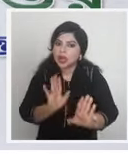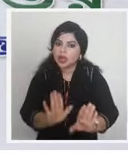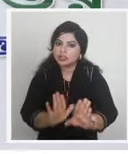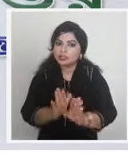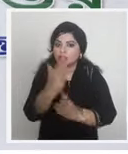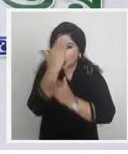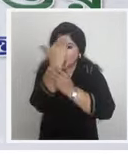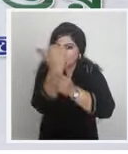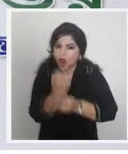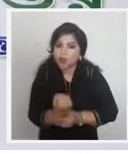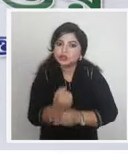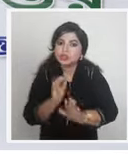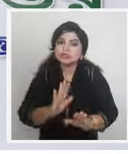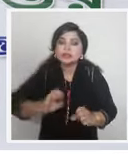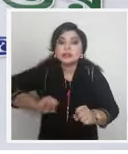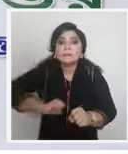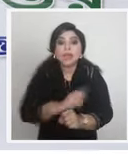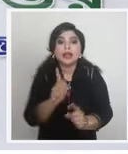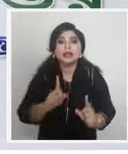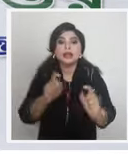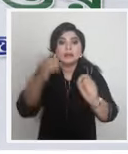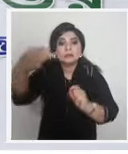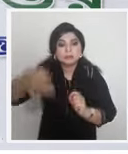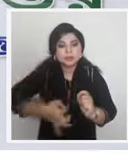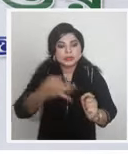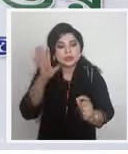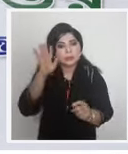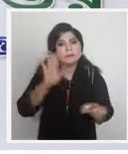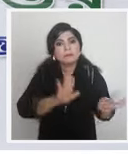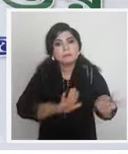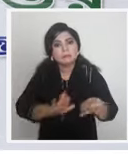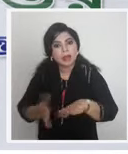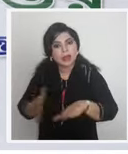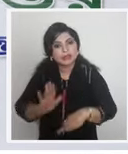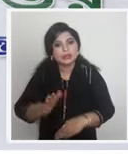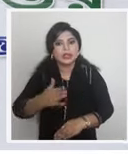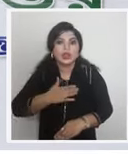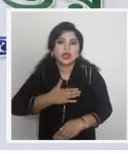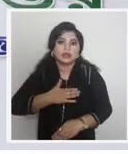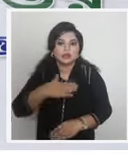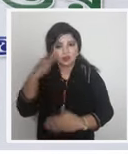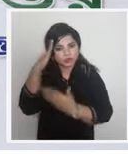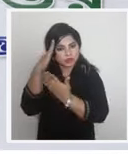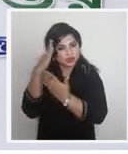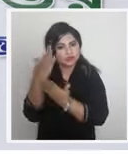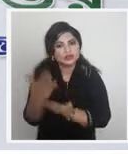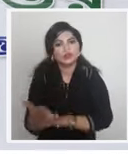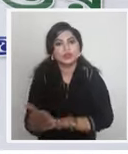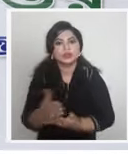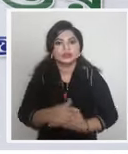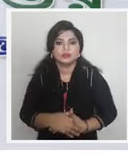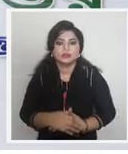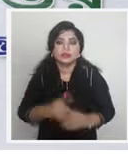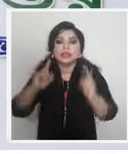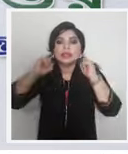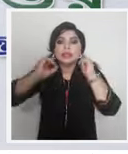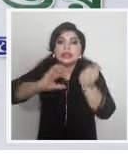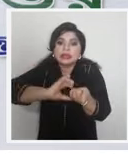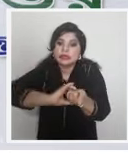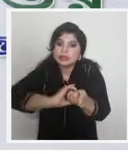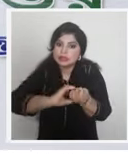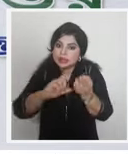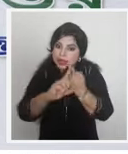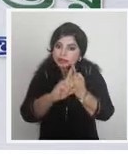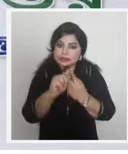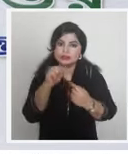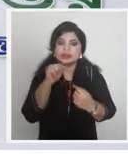সকল চিকিৎসক প্রতিনিয়তই যুদ্ধ করে যাচ্ছেন, আক্রান্ত হচ্ছেন এবং কেউ কেউ মৃত্যুবরণ করছেন, তাদের